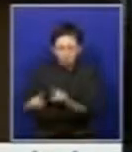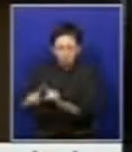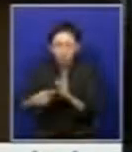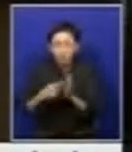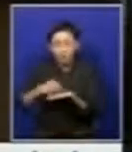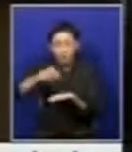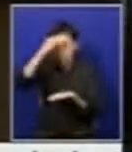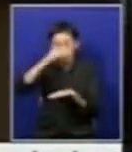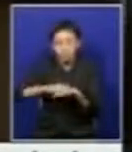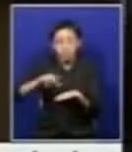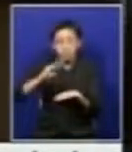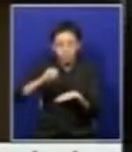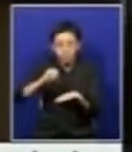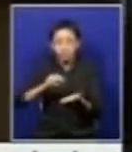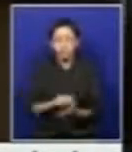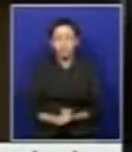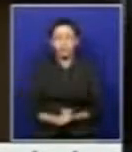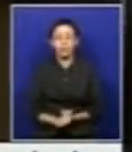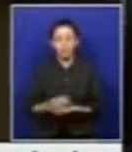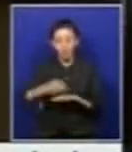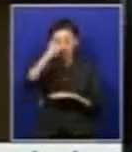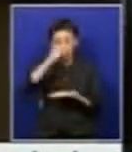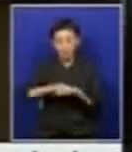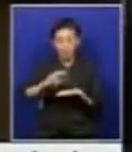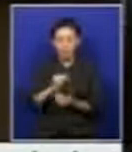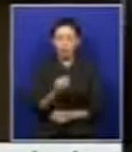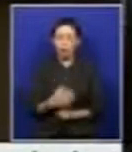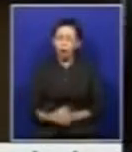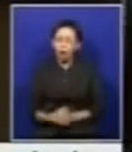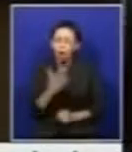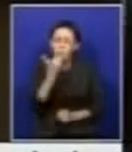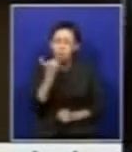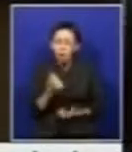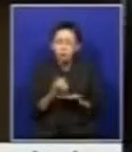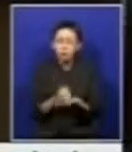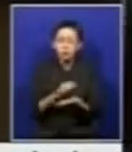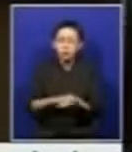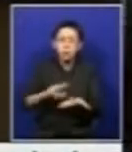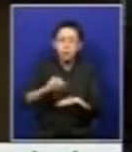าที่เรียกร้องเข้ามาว่าทำไมเขาไม่ได้รับการเยียวยา